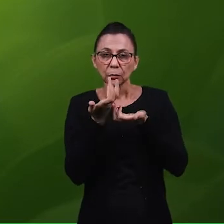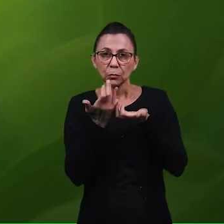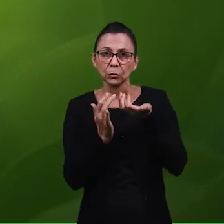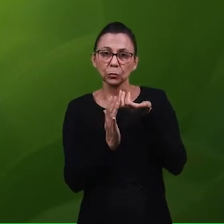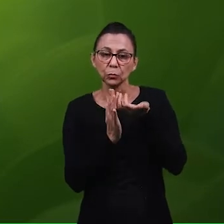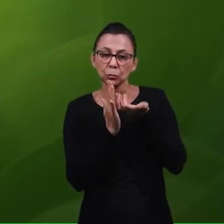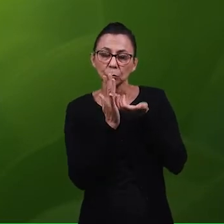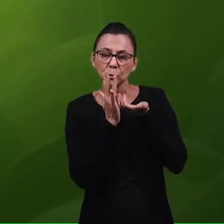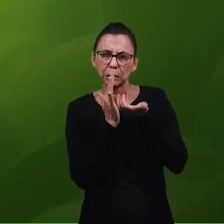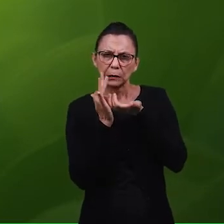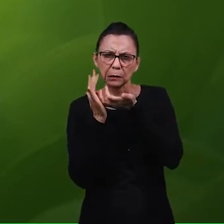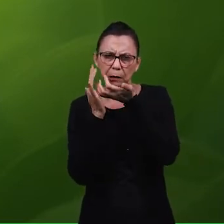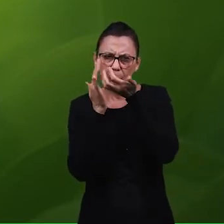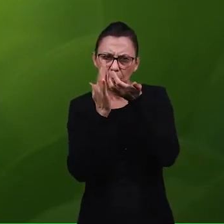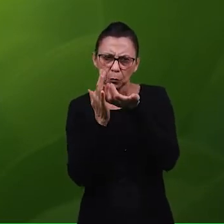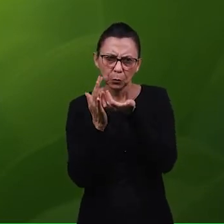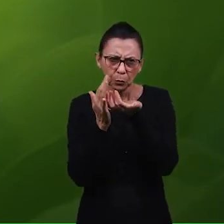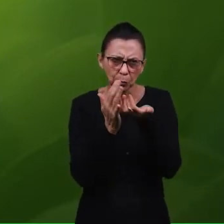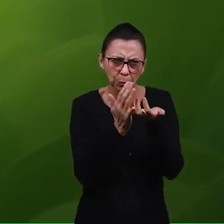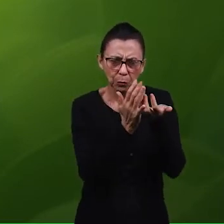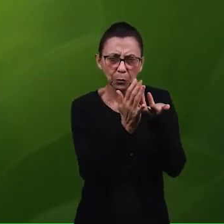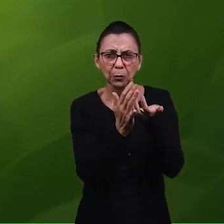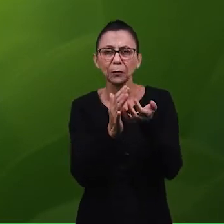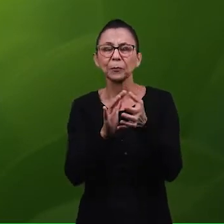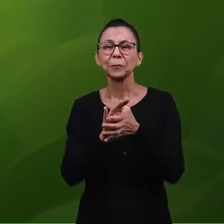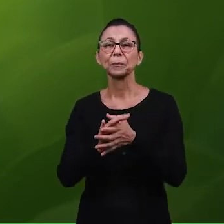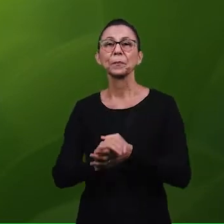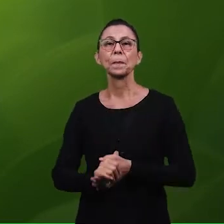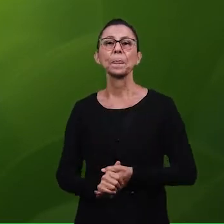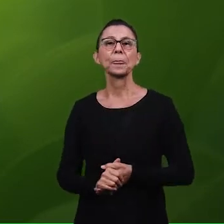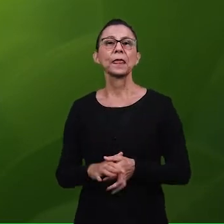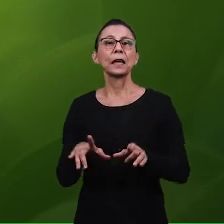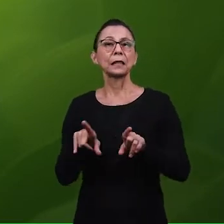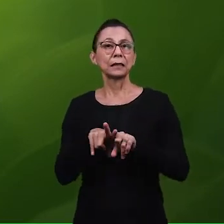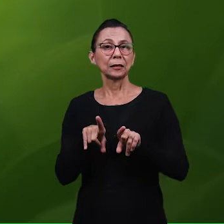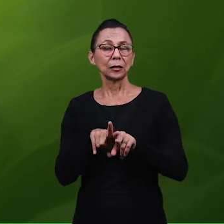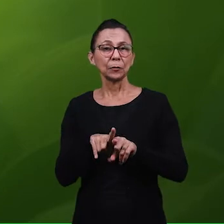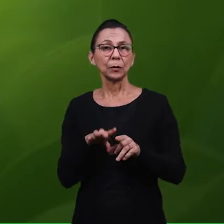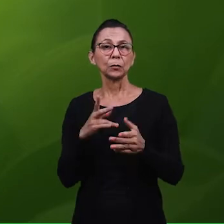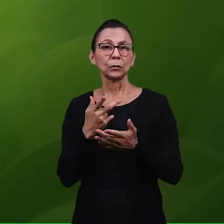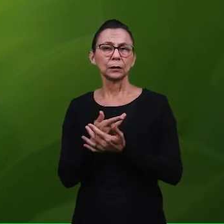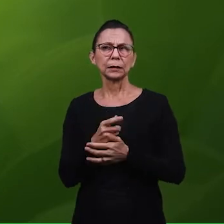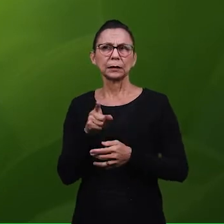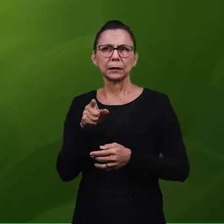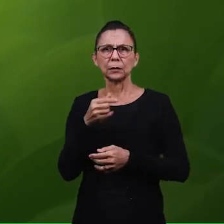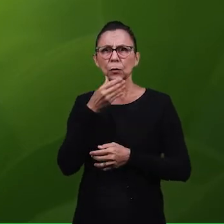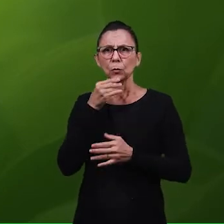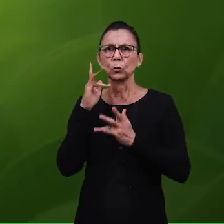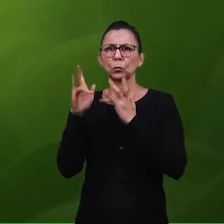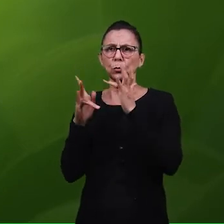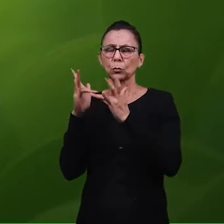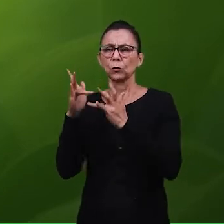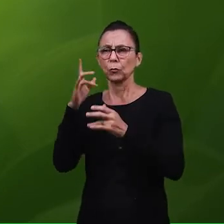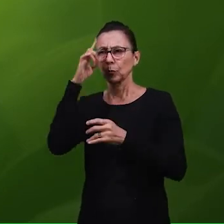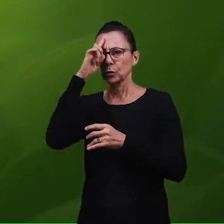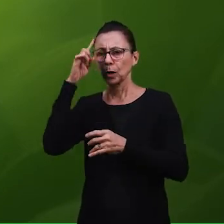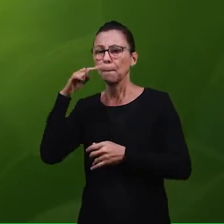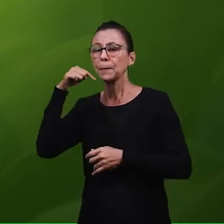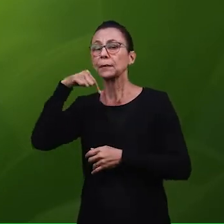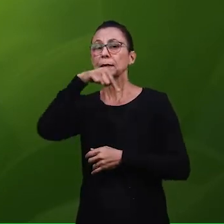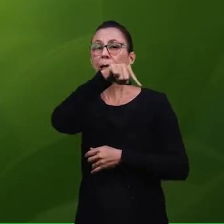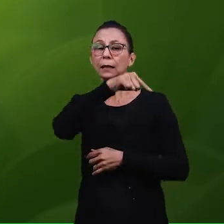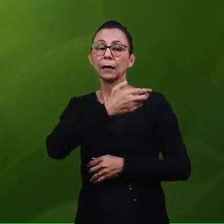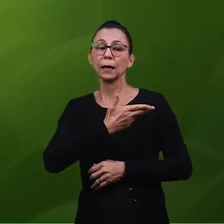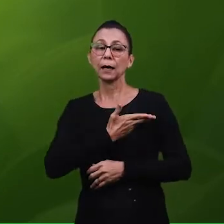si c'est arrivé, soit pendant la nuit, la lampe devait être allumée. Il avait la préoccupation du fiancé.